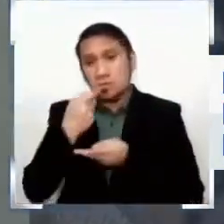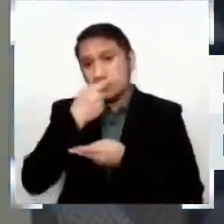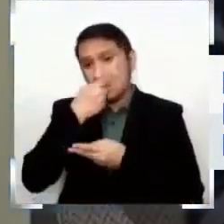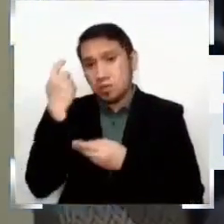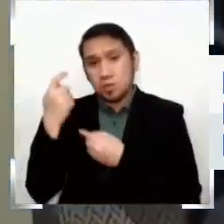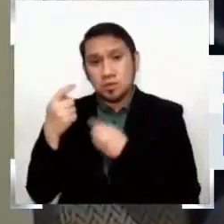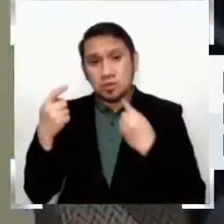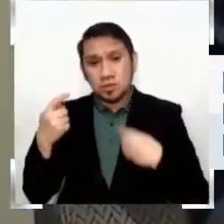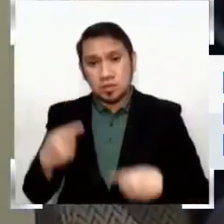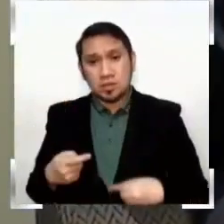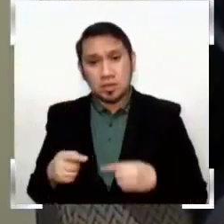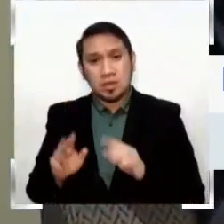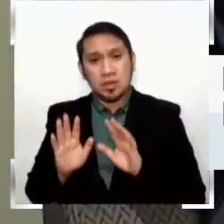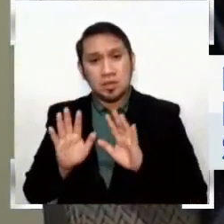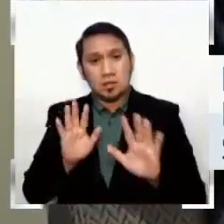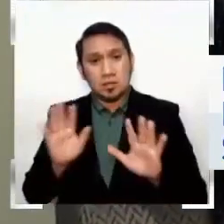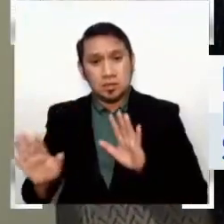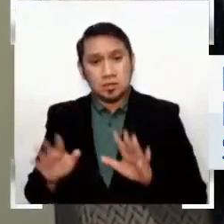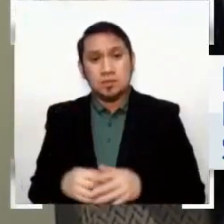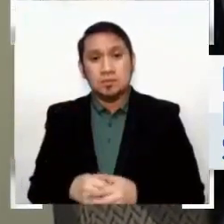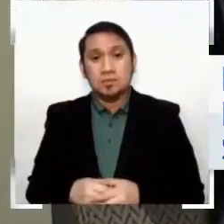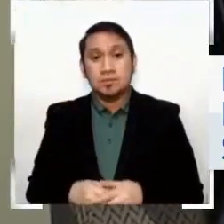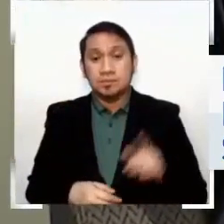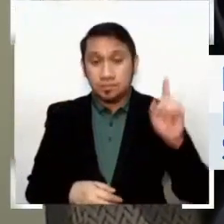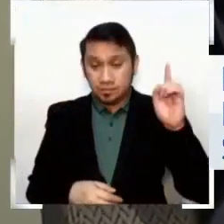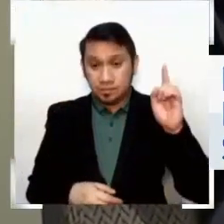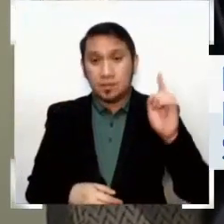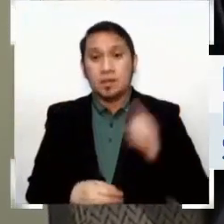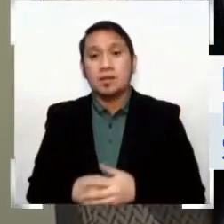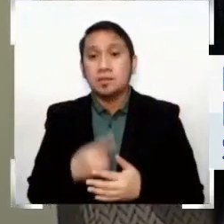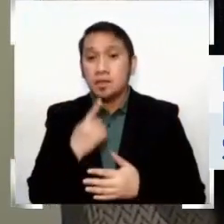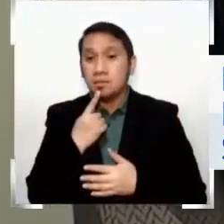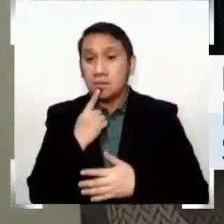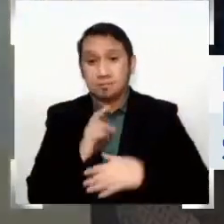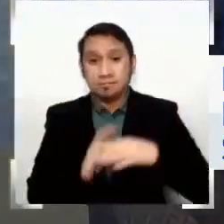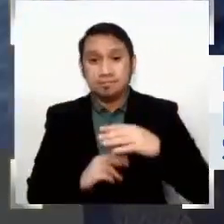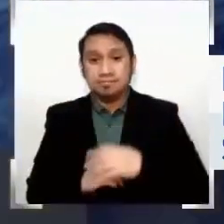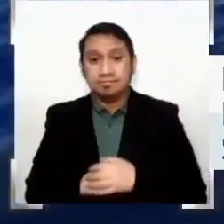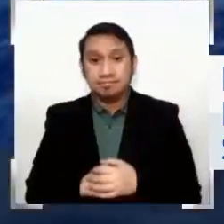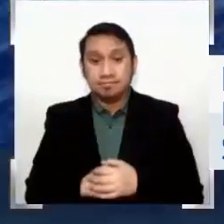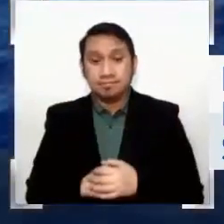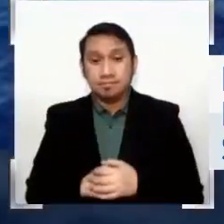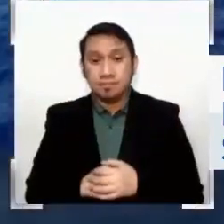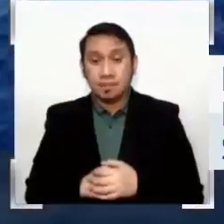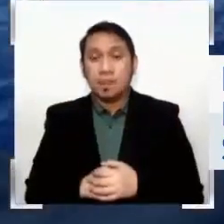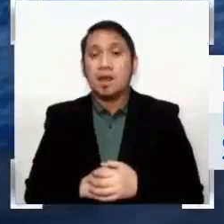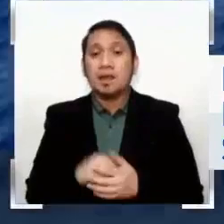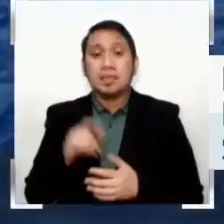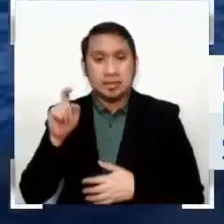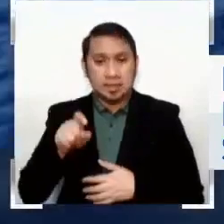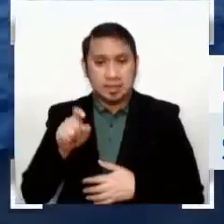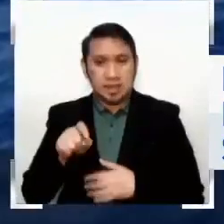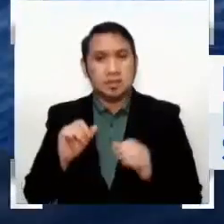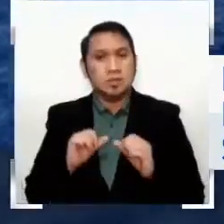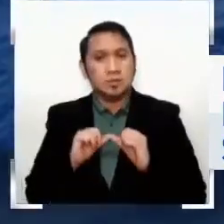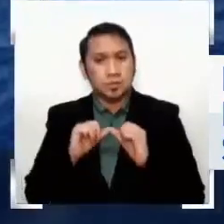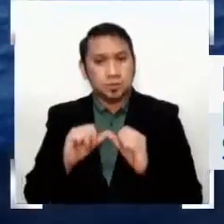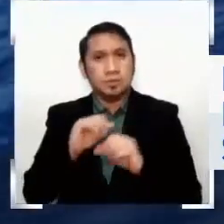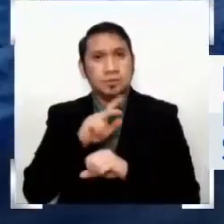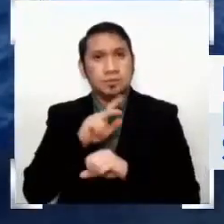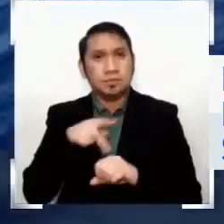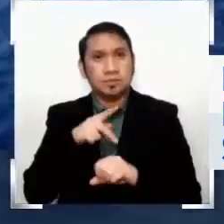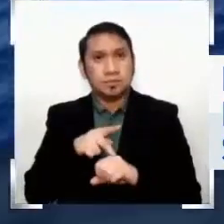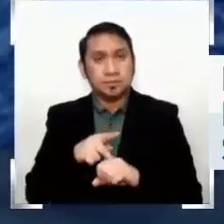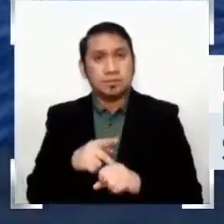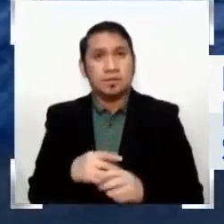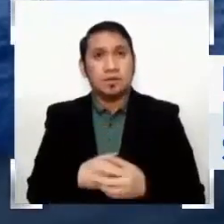Guard. Tingin naman ni retired Supreme Court Senior Associate Justice Antonio Carpio, dapat ituloy na ng Pilipinas ang sariling